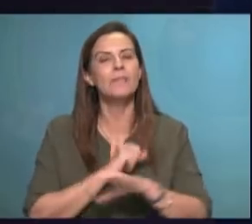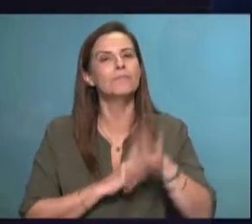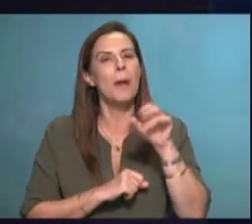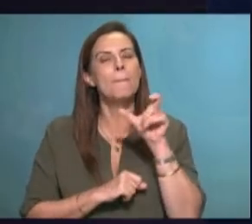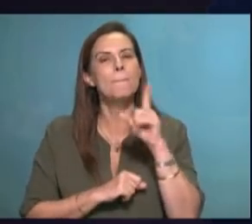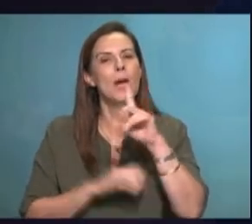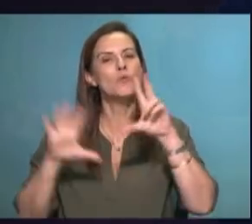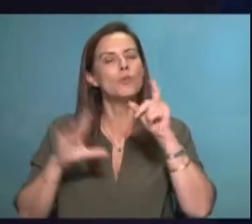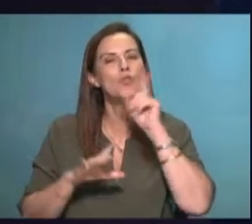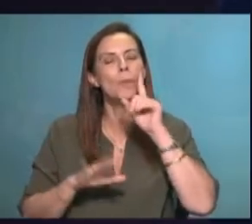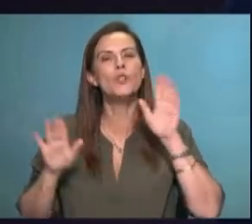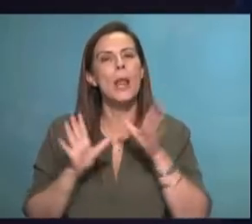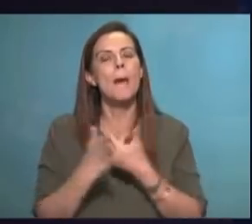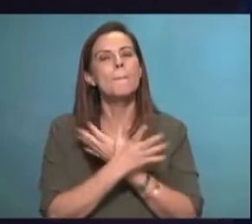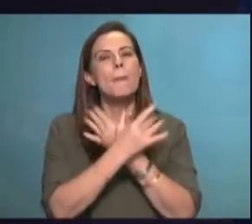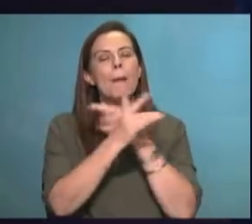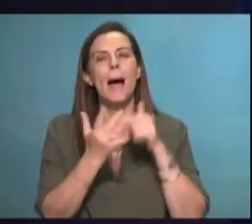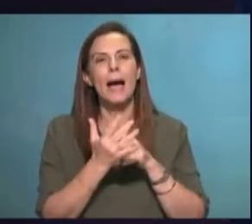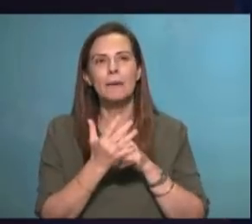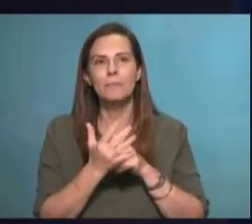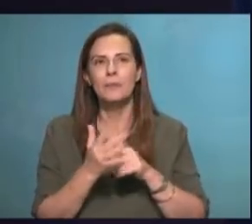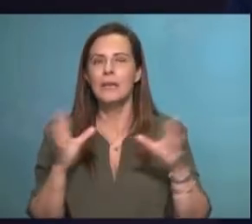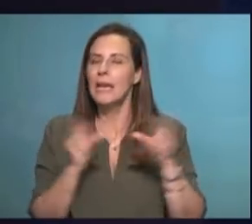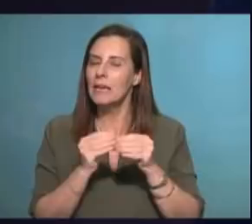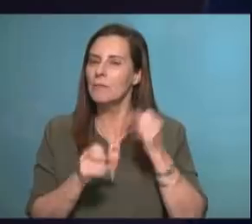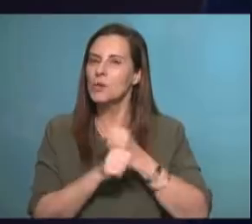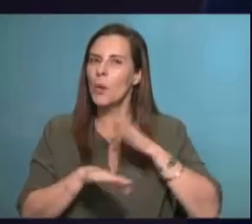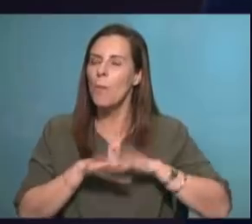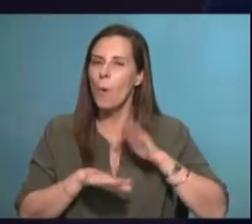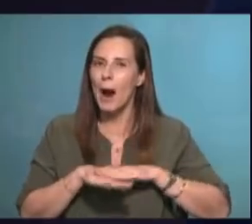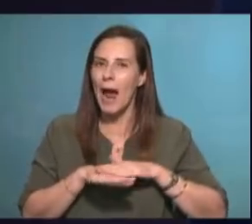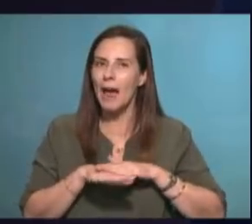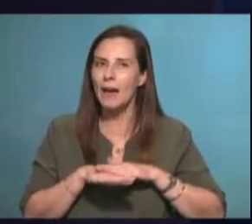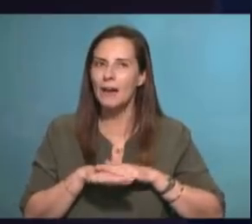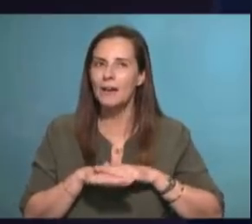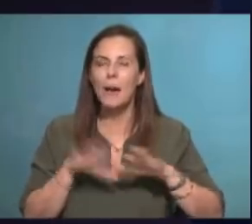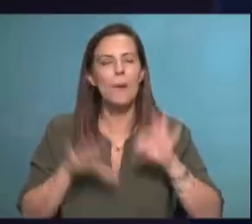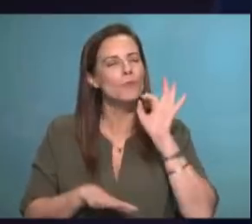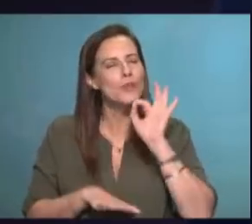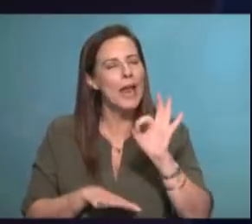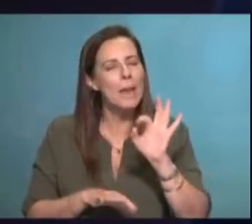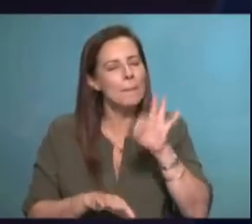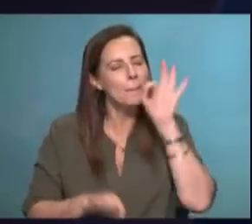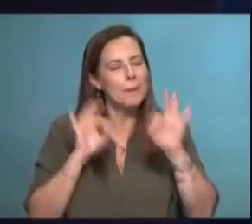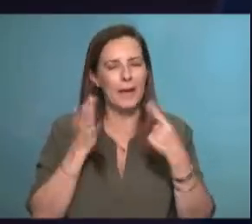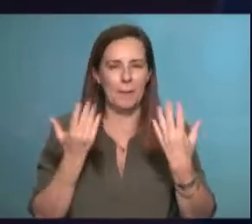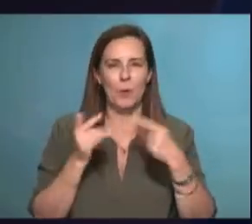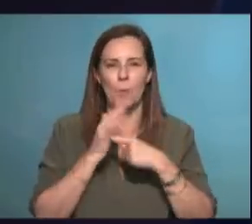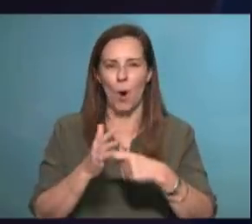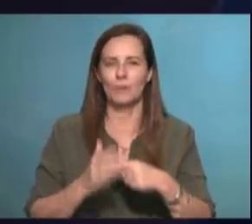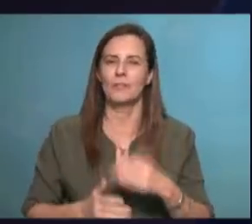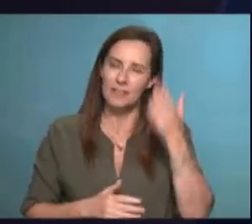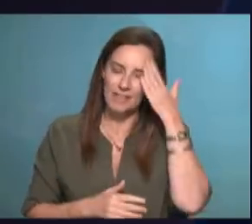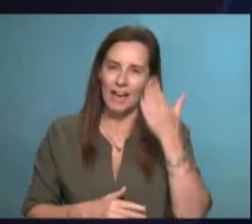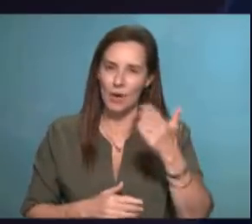כ-180 שמות של פרפרים שהוכנו יחד עם מומחי חרקים. בחרנו עבורכם בפינצטה כמה דוגמאות. בואו תכירו